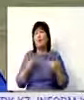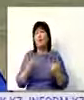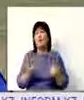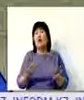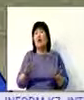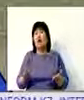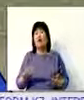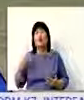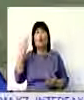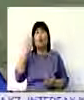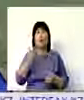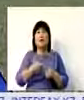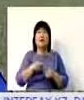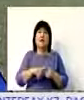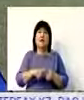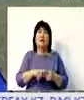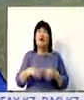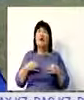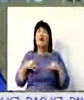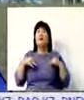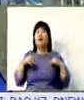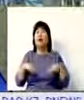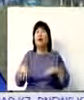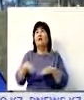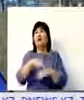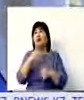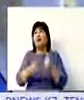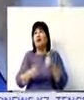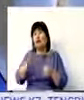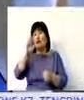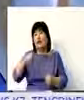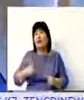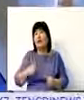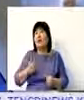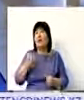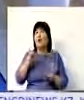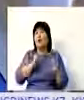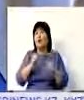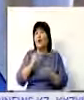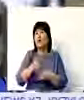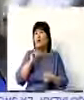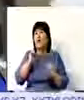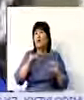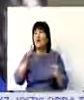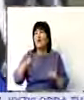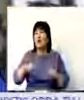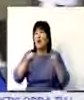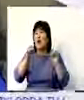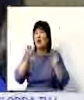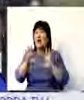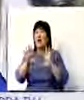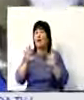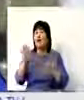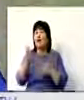тарту мақсатты өтіп жатыр. Салтанатты рәсімге жаһандық сындарды ел намысын абыроймен қорғап жүрген жас спортшылар арнайы таңдалып